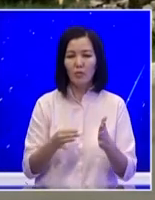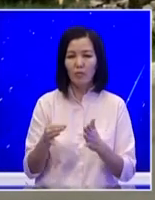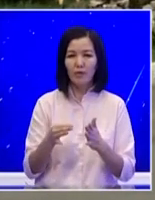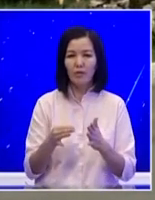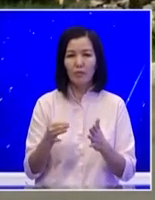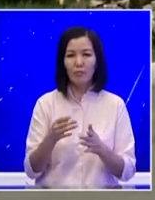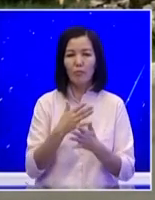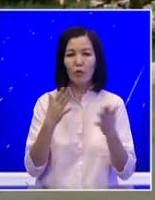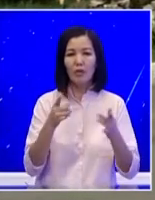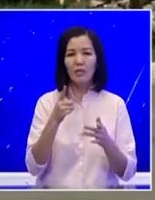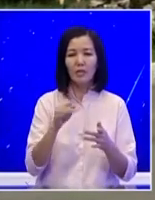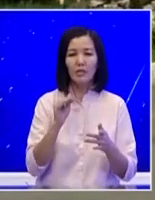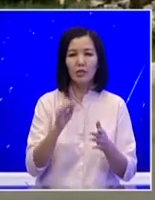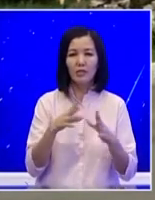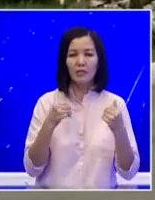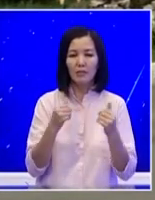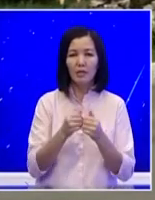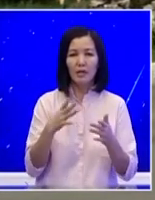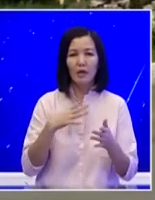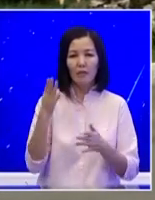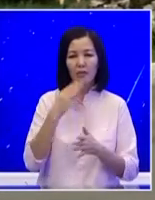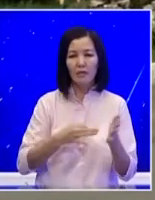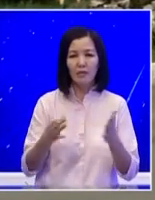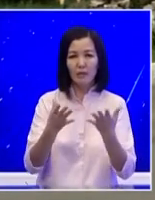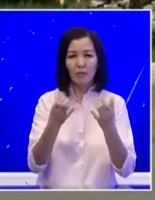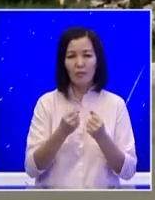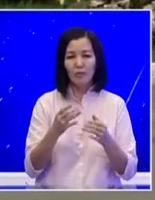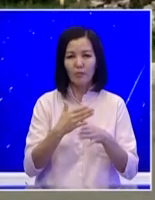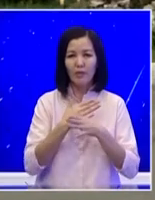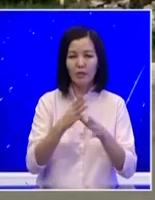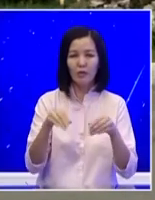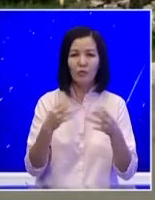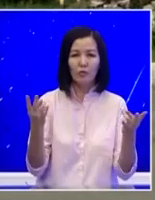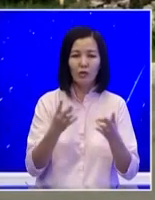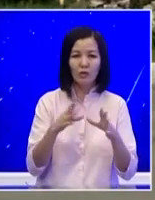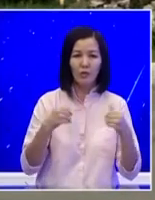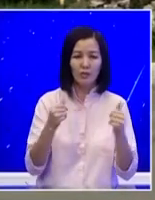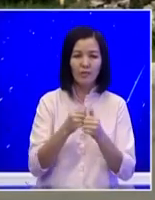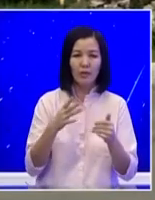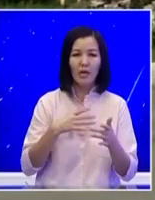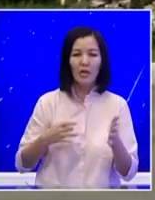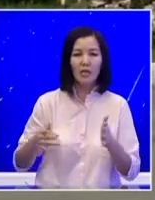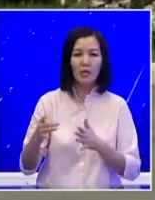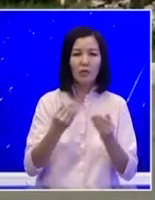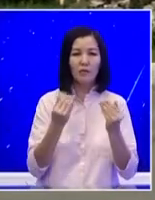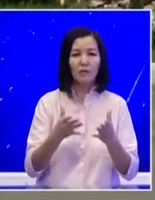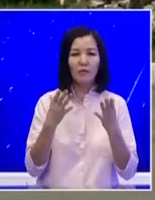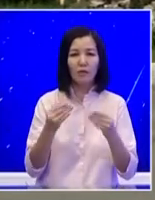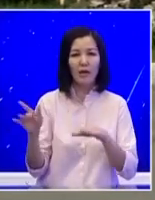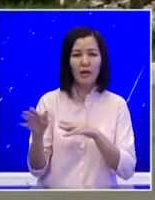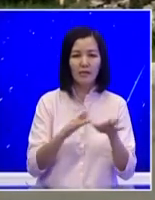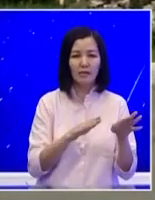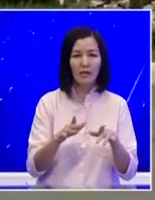Более 1000 сотрудников лесных хозяйств в Алматинской области протянули руку помощи нуждающимся гражданам региона. Сегодня в рамках